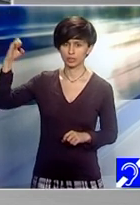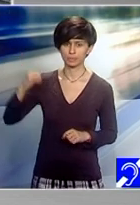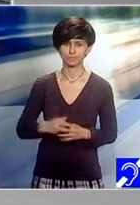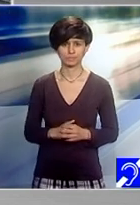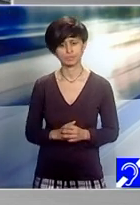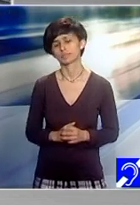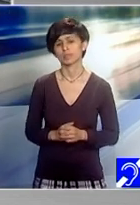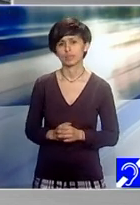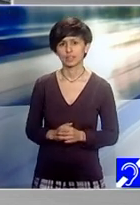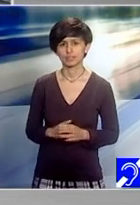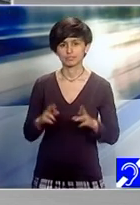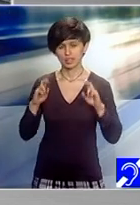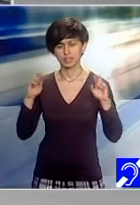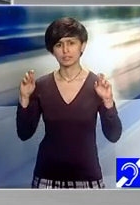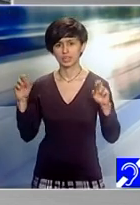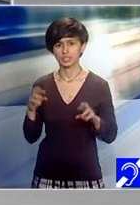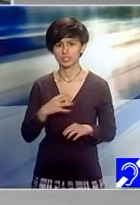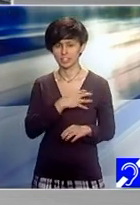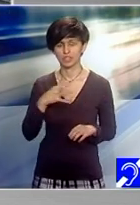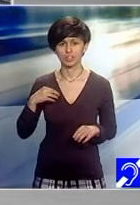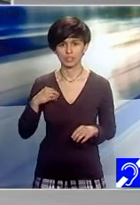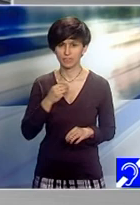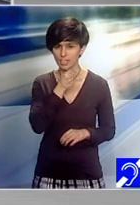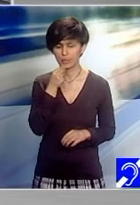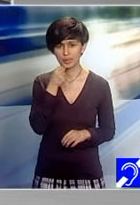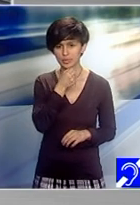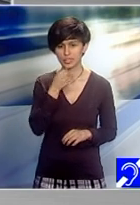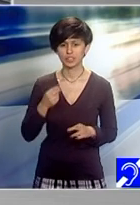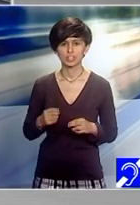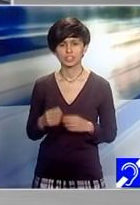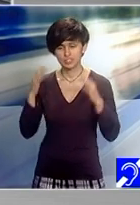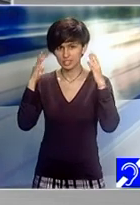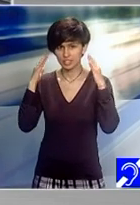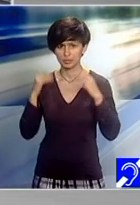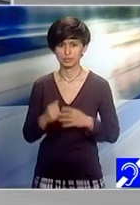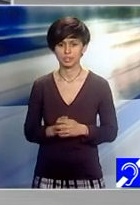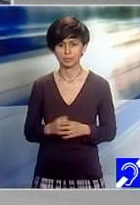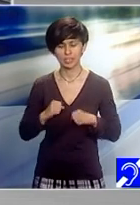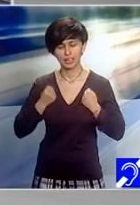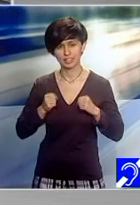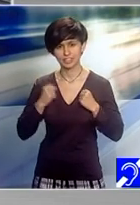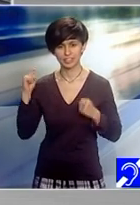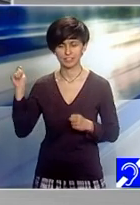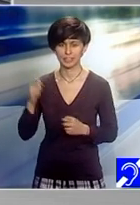îndrepte vremea și atunci să ne putem bucura de activități în aer liber. Vă mulțumesc foarte mult! Mulțumim și